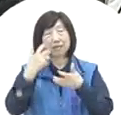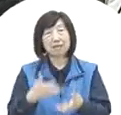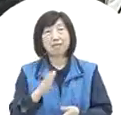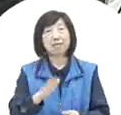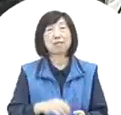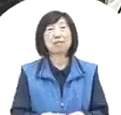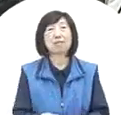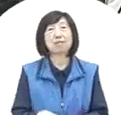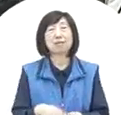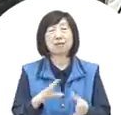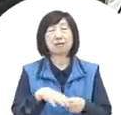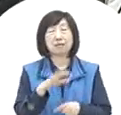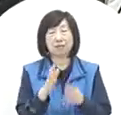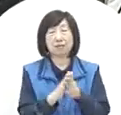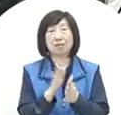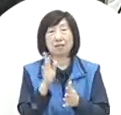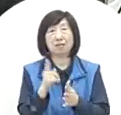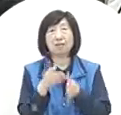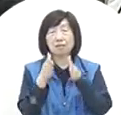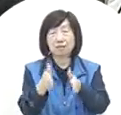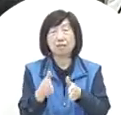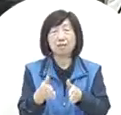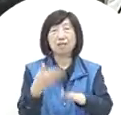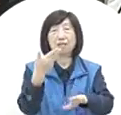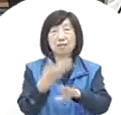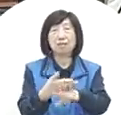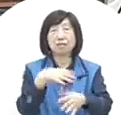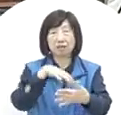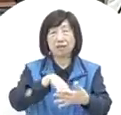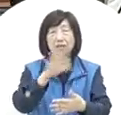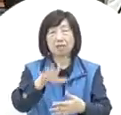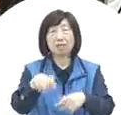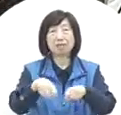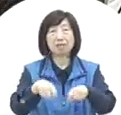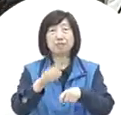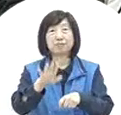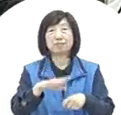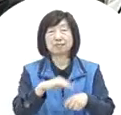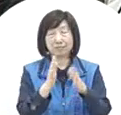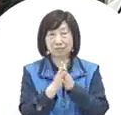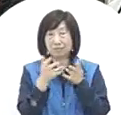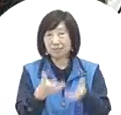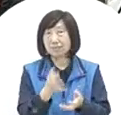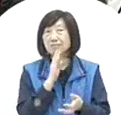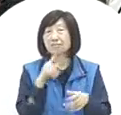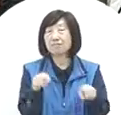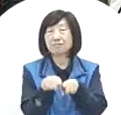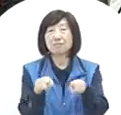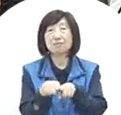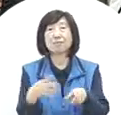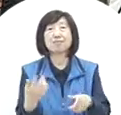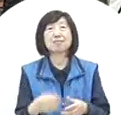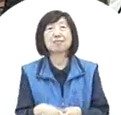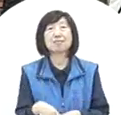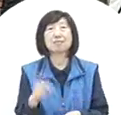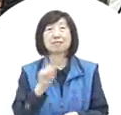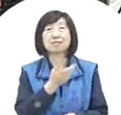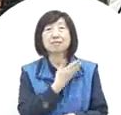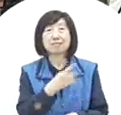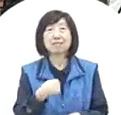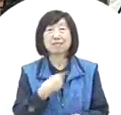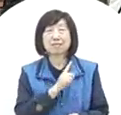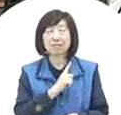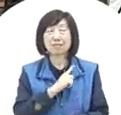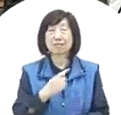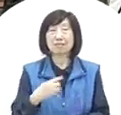我们的一动养里面的动，我们就把心理放在这个中间。这个其实呢很重要的是平常怎么样让他们自我知